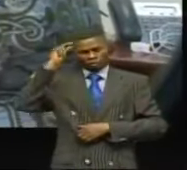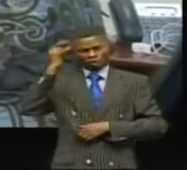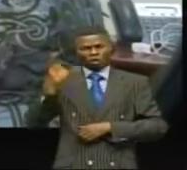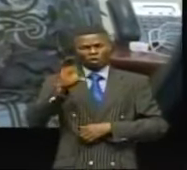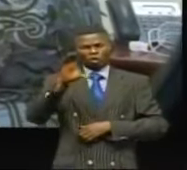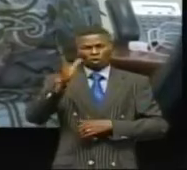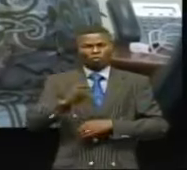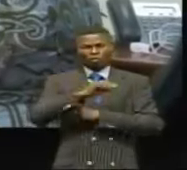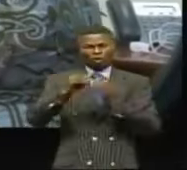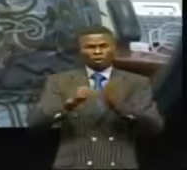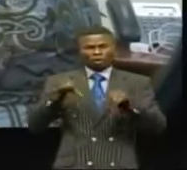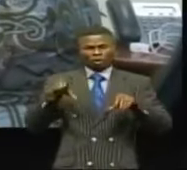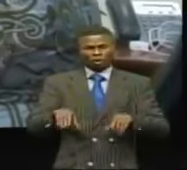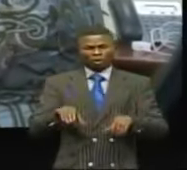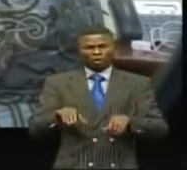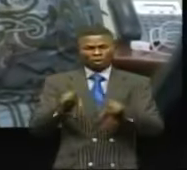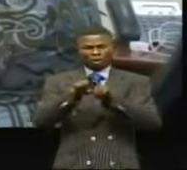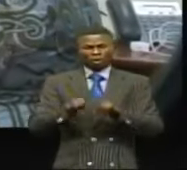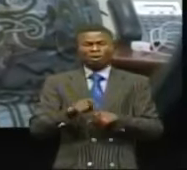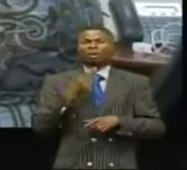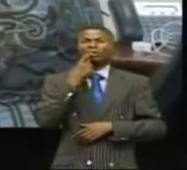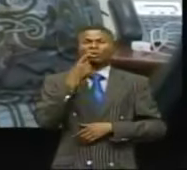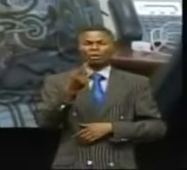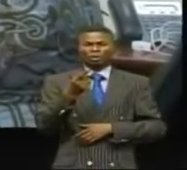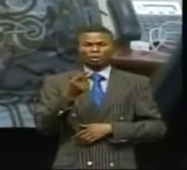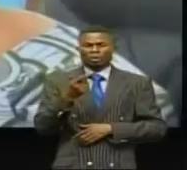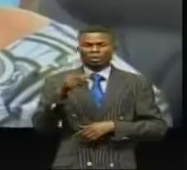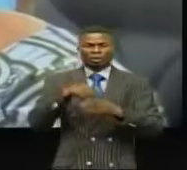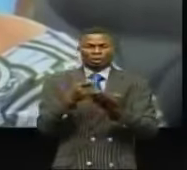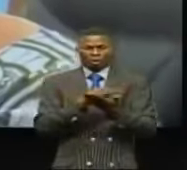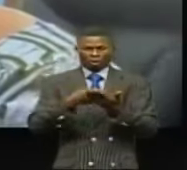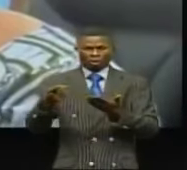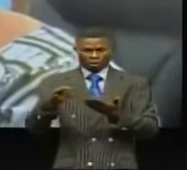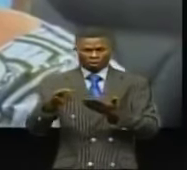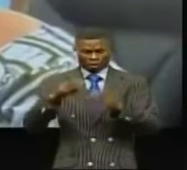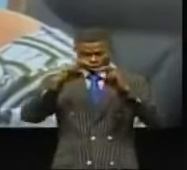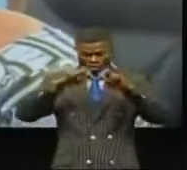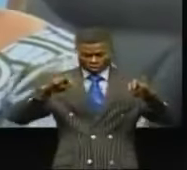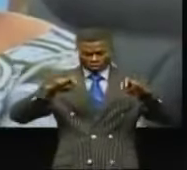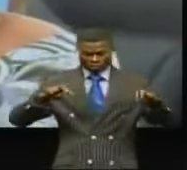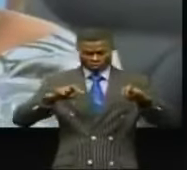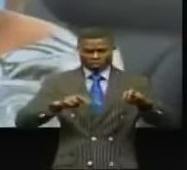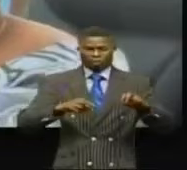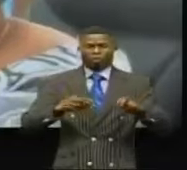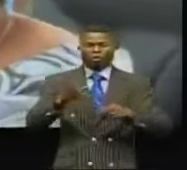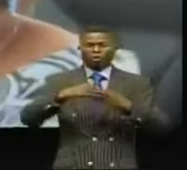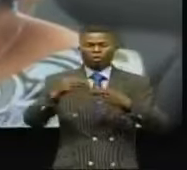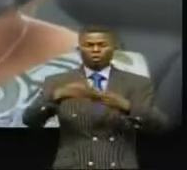Congo a aussi signalé qu'au cours de la semaine sous analyse, le marché d'échange a été caractérisé par